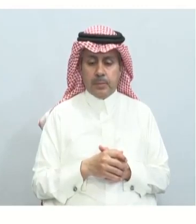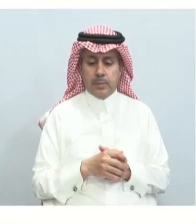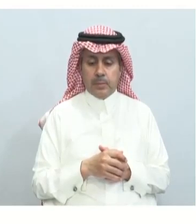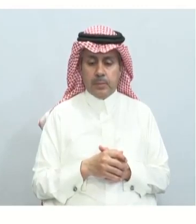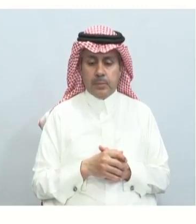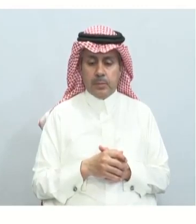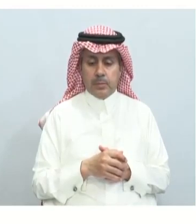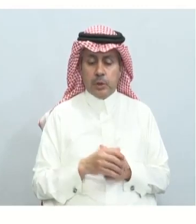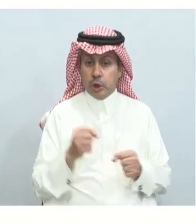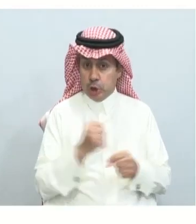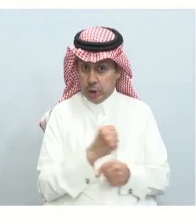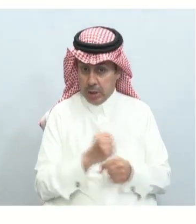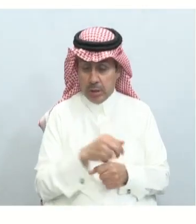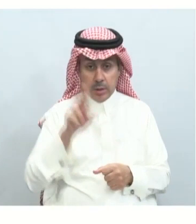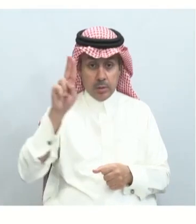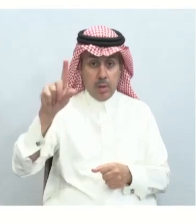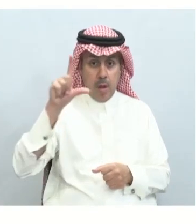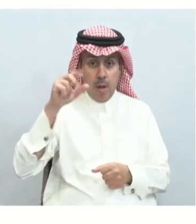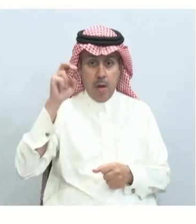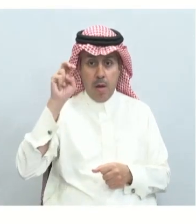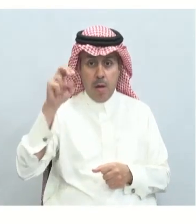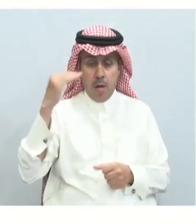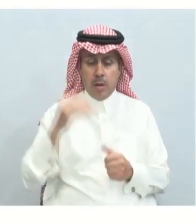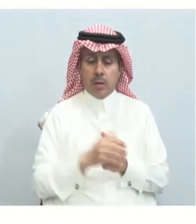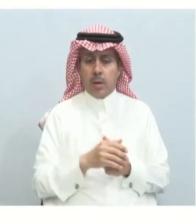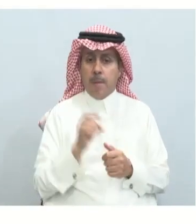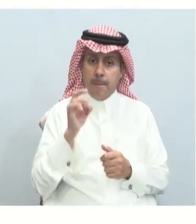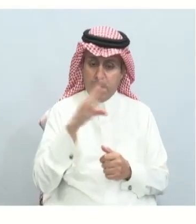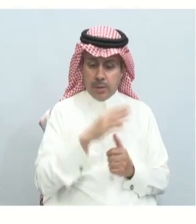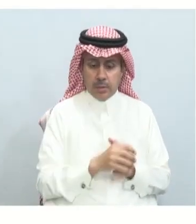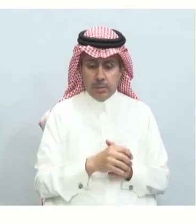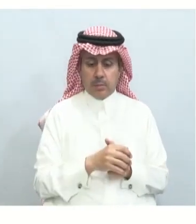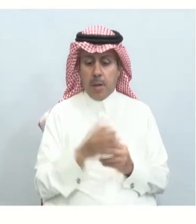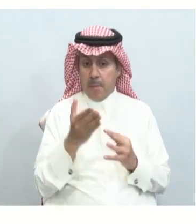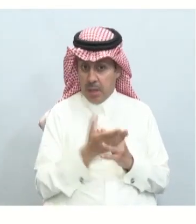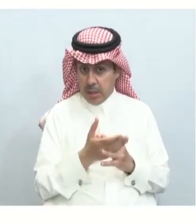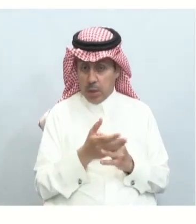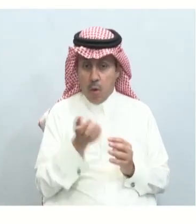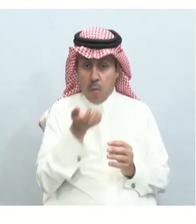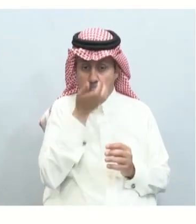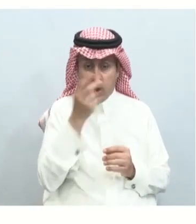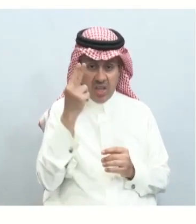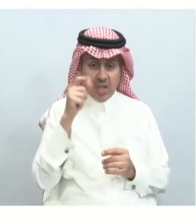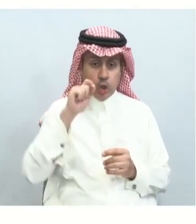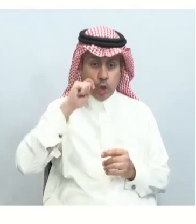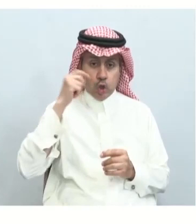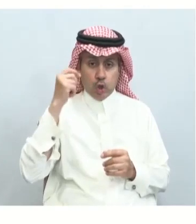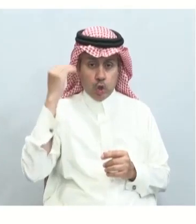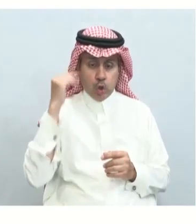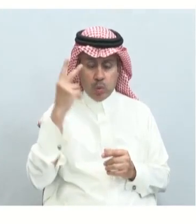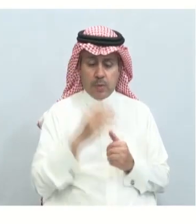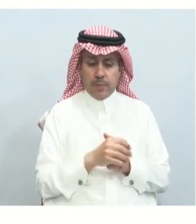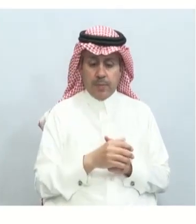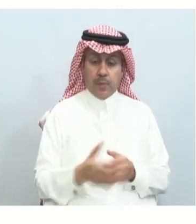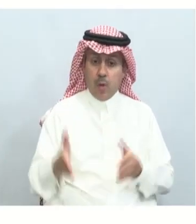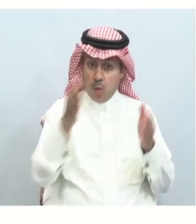خامسه ان يجري تلقيح خارجي بينما زوجين ثم